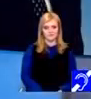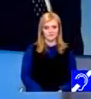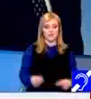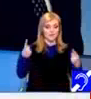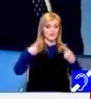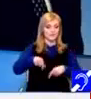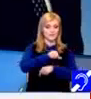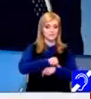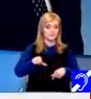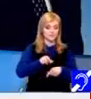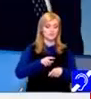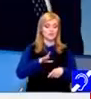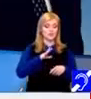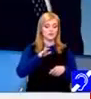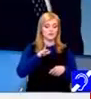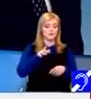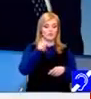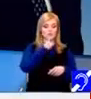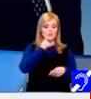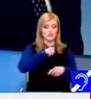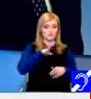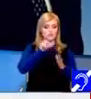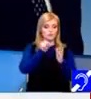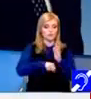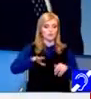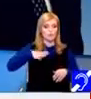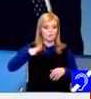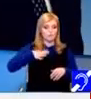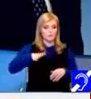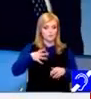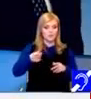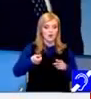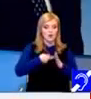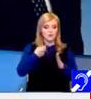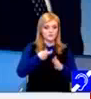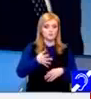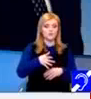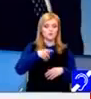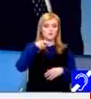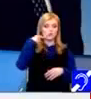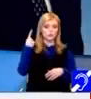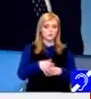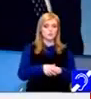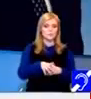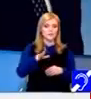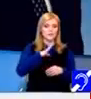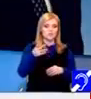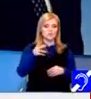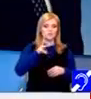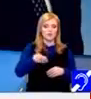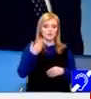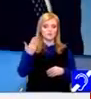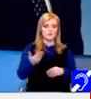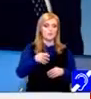Criza internațională provocată de tentativa de ucidere a unui fost agent secret rus și a fiicei sale în Marea Britanie ia amploare. Moscova a